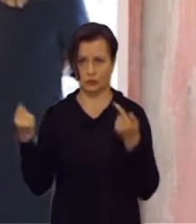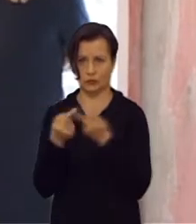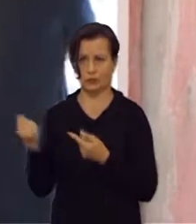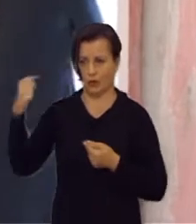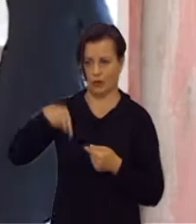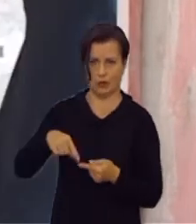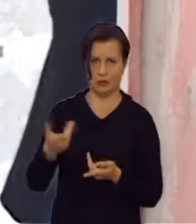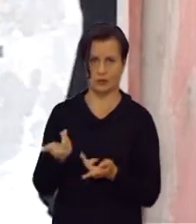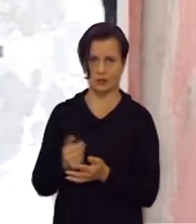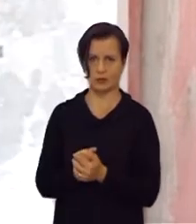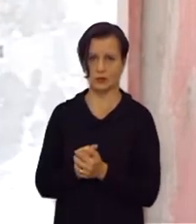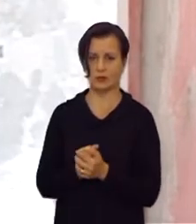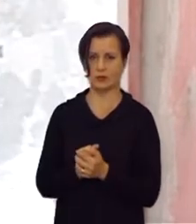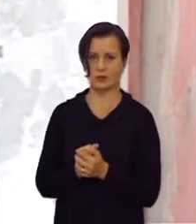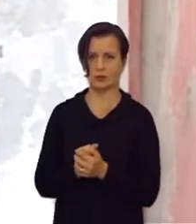darys?